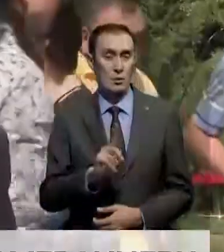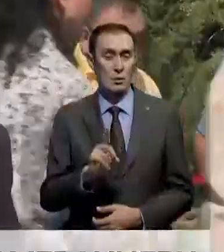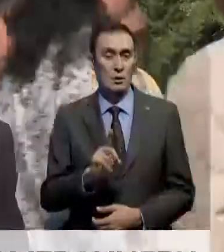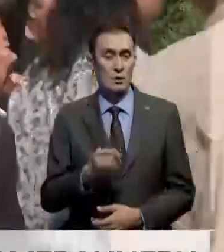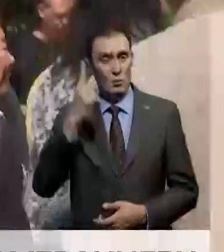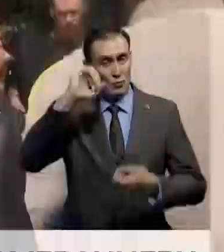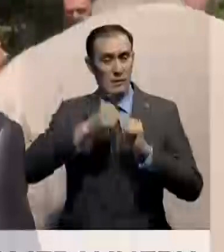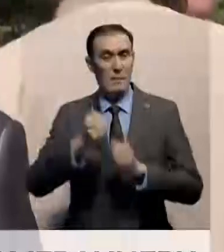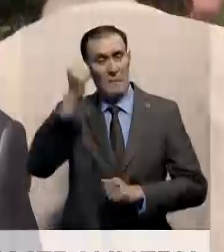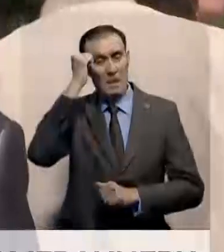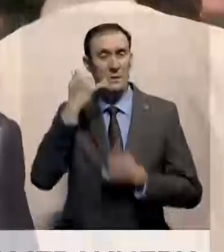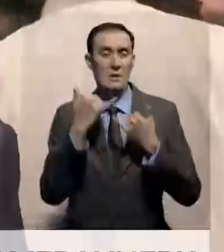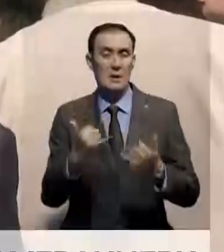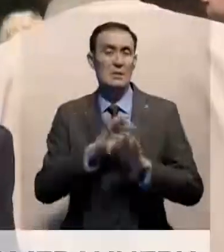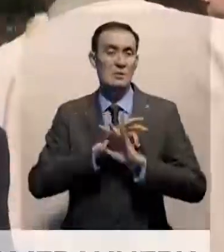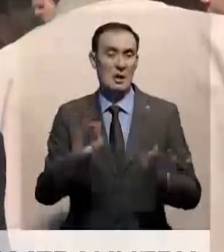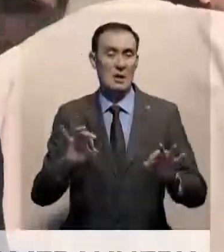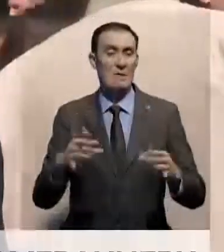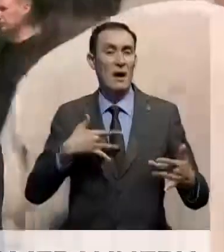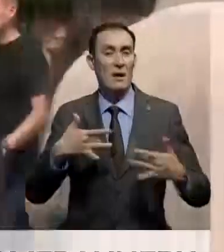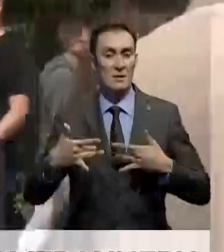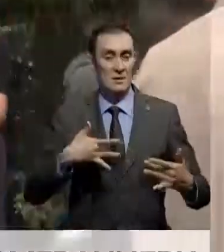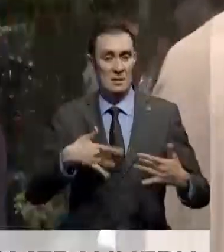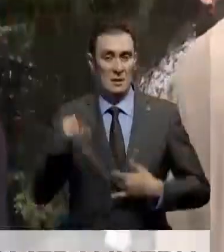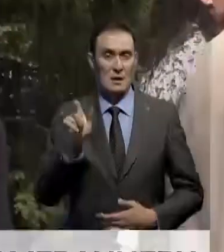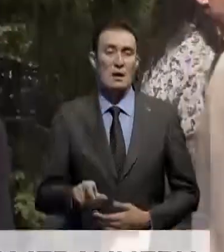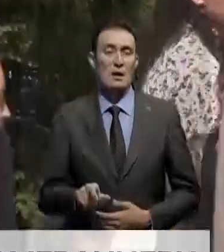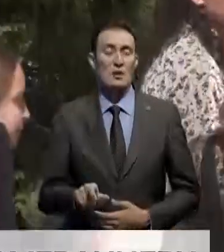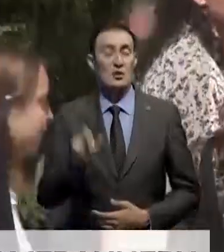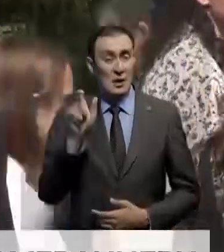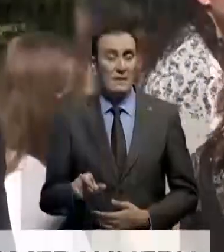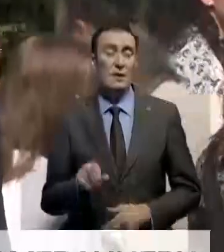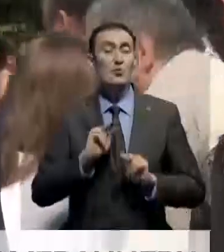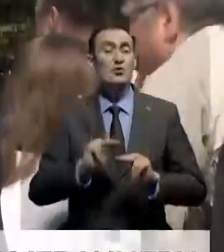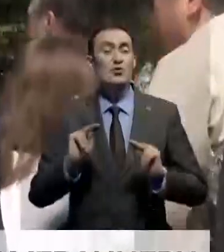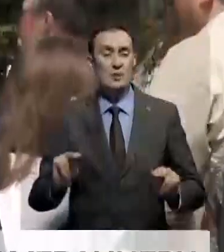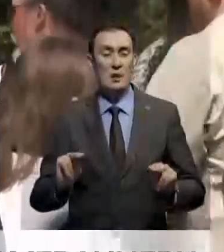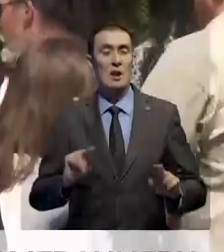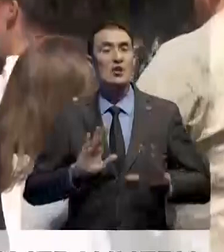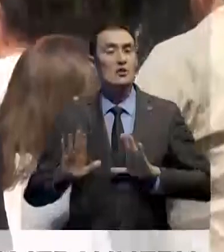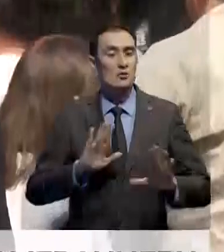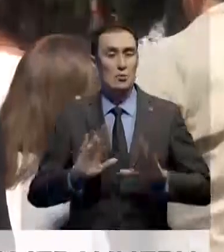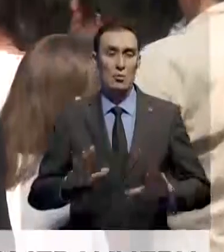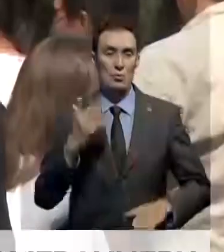увековечить память замечательного артиста, человека, учителя, режиссера